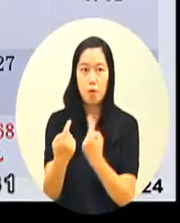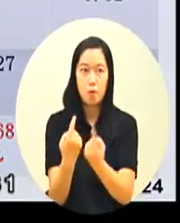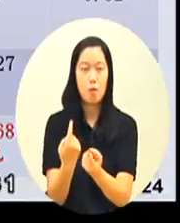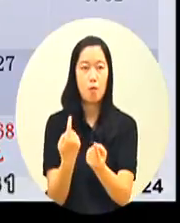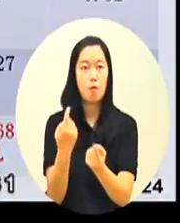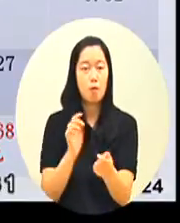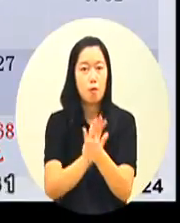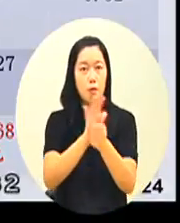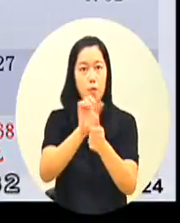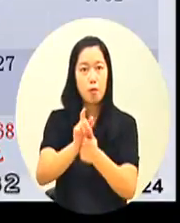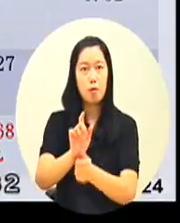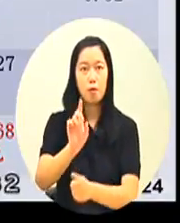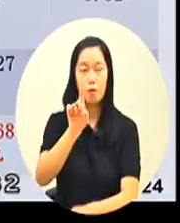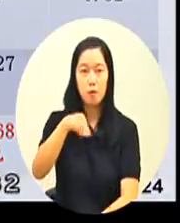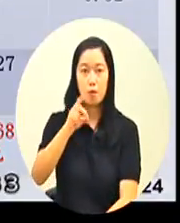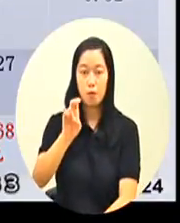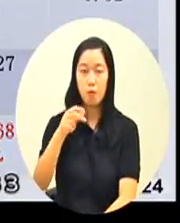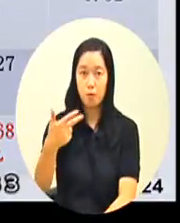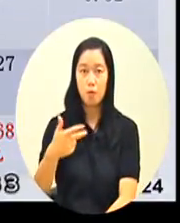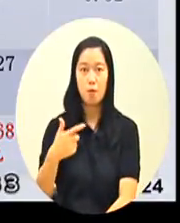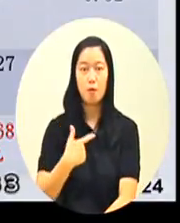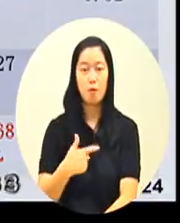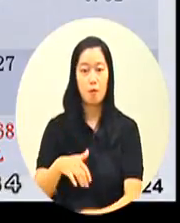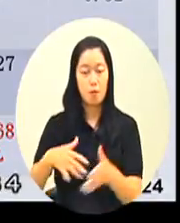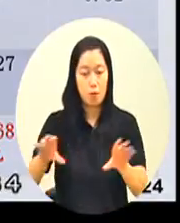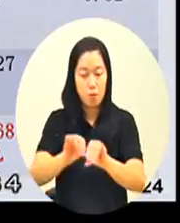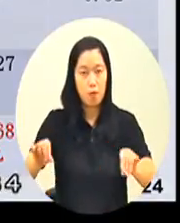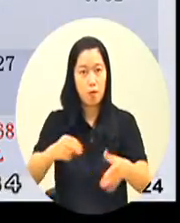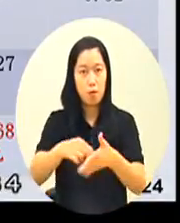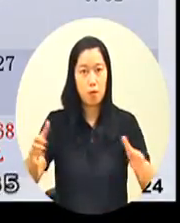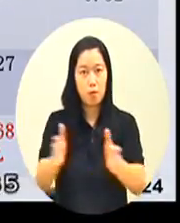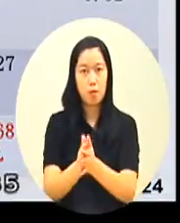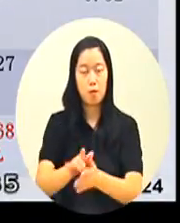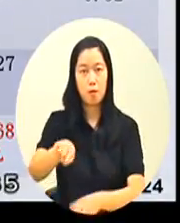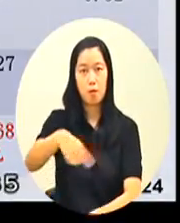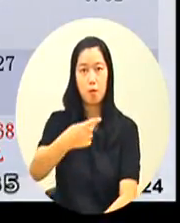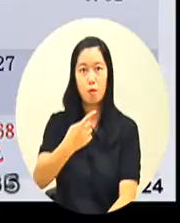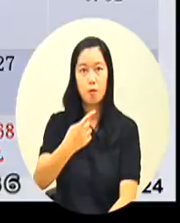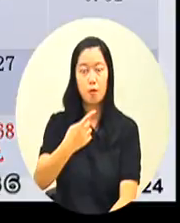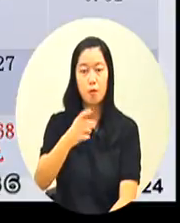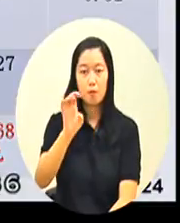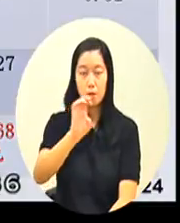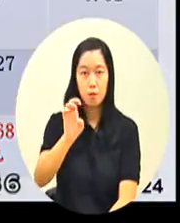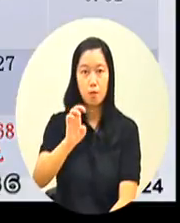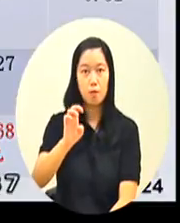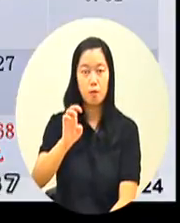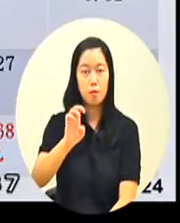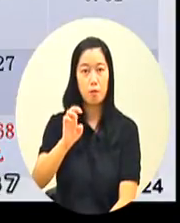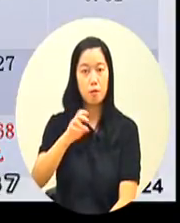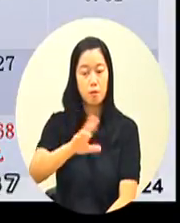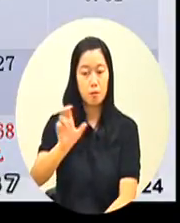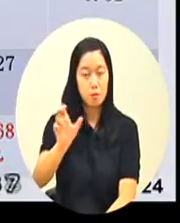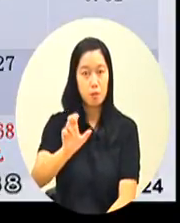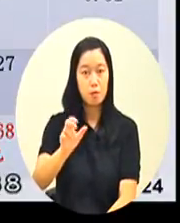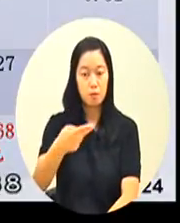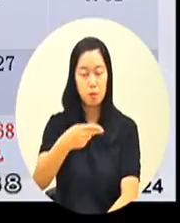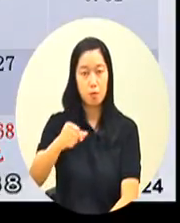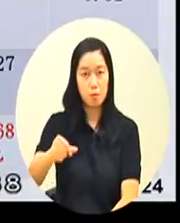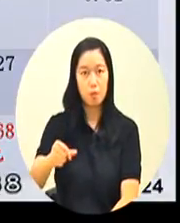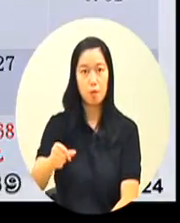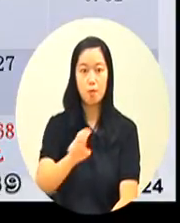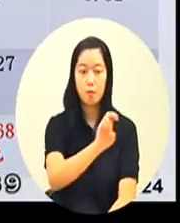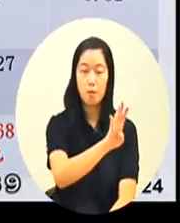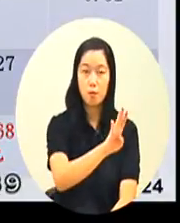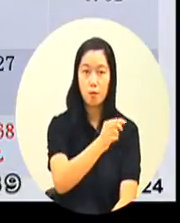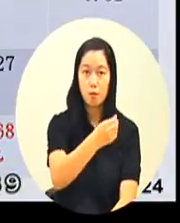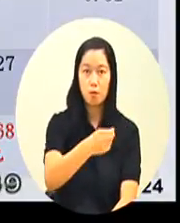共有74案，整个开发的土地面积有170公顷。 那在这74案里面，民